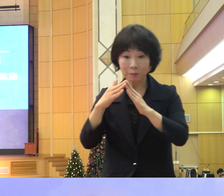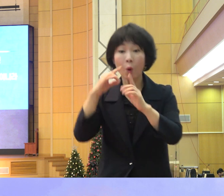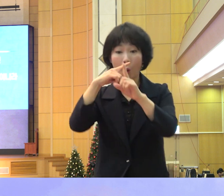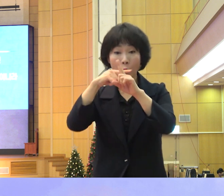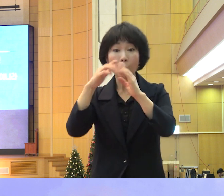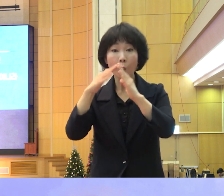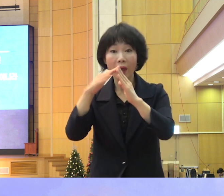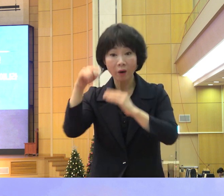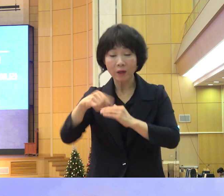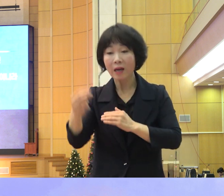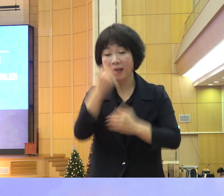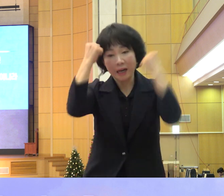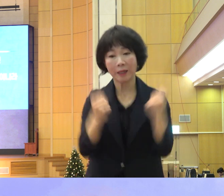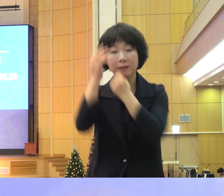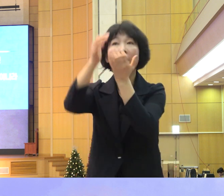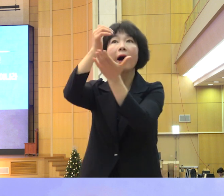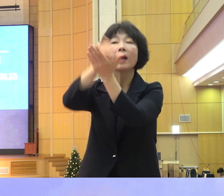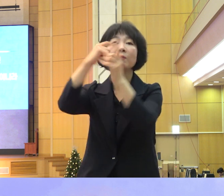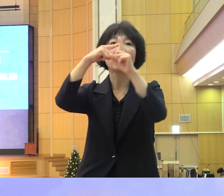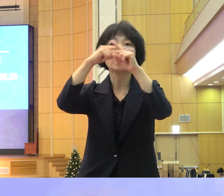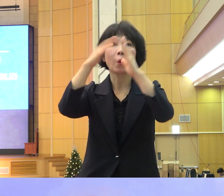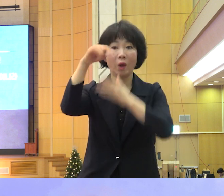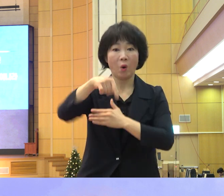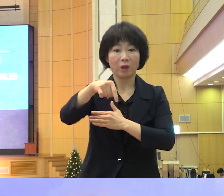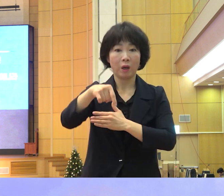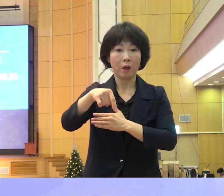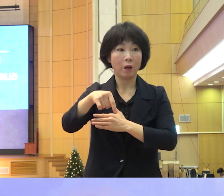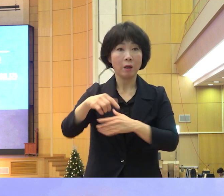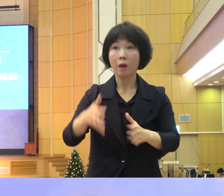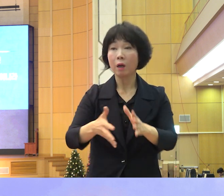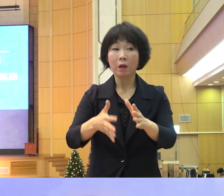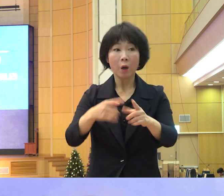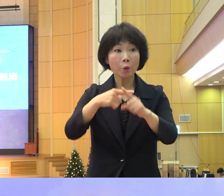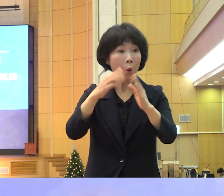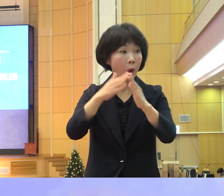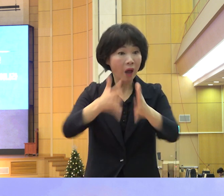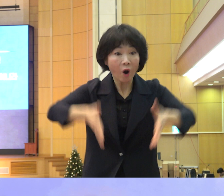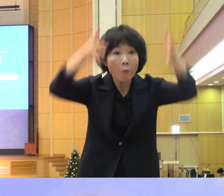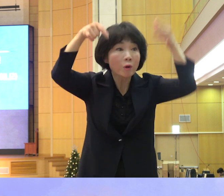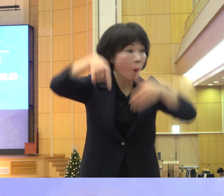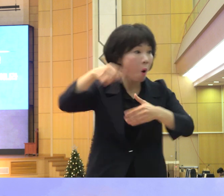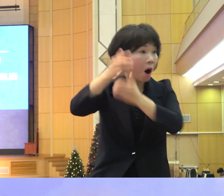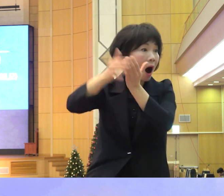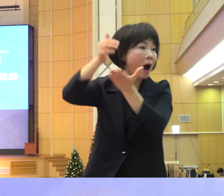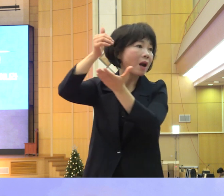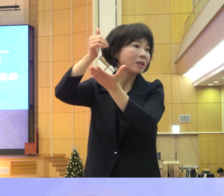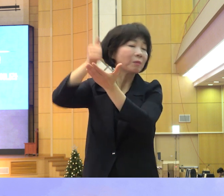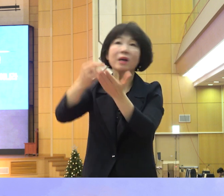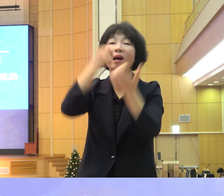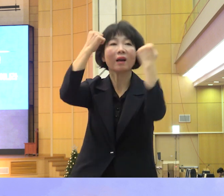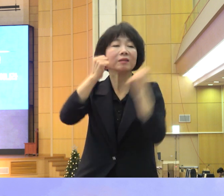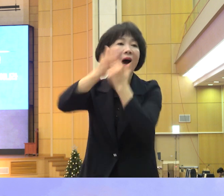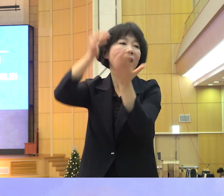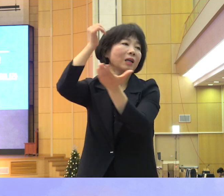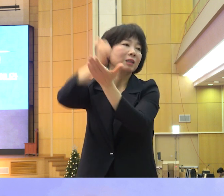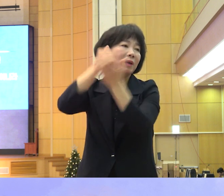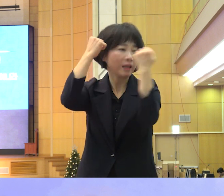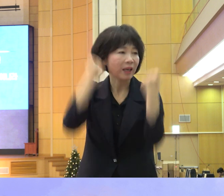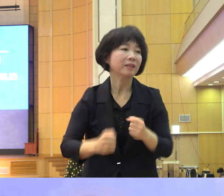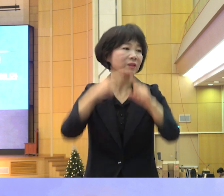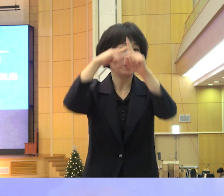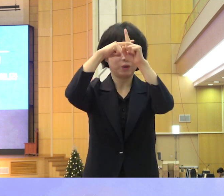살아계신 하나님의 교회요. 이 건물은 세상 건물이 아니야. 하나님의 살아계신